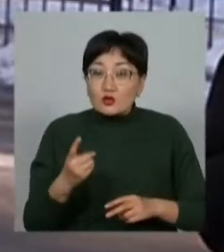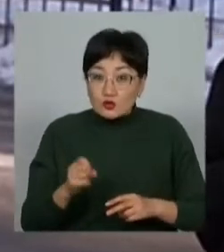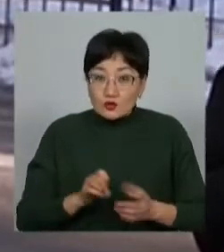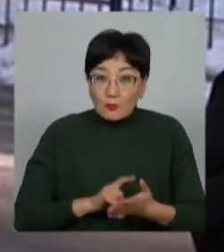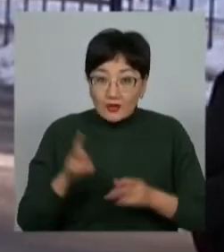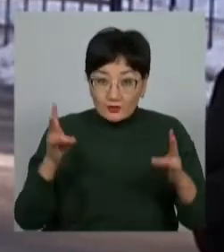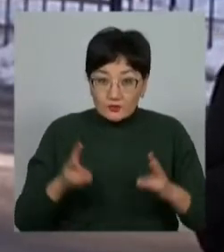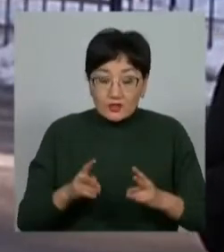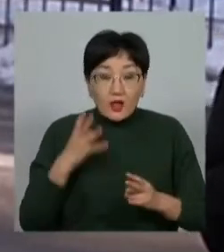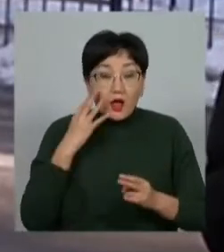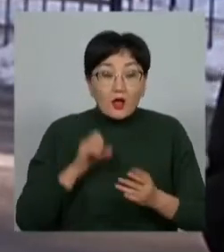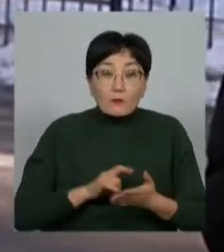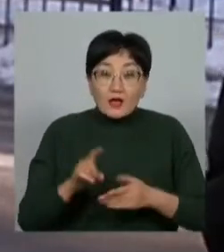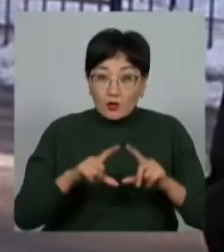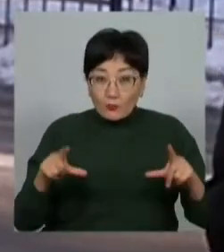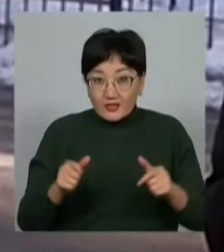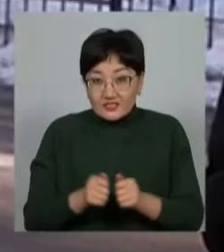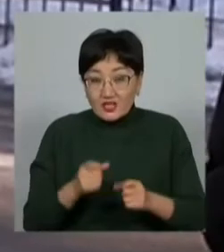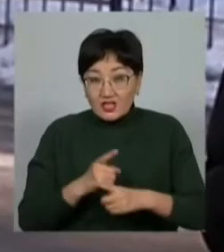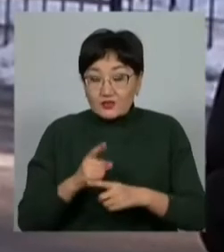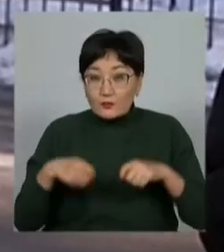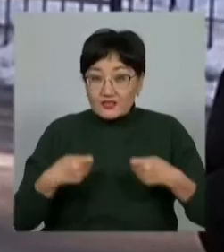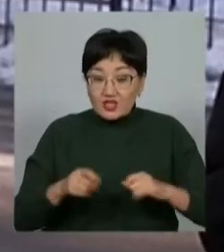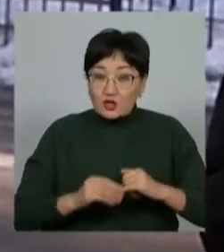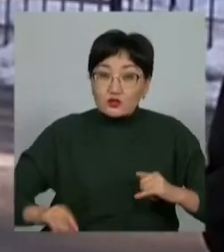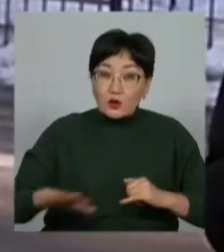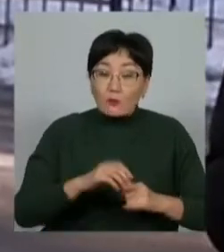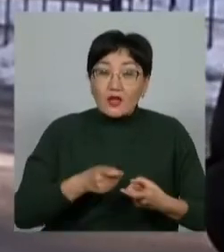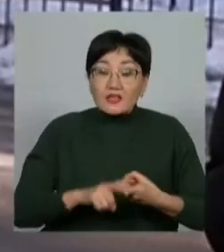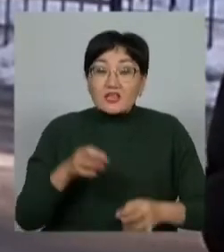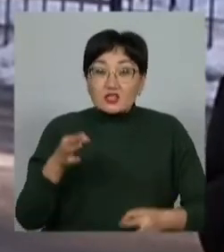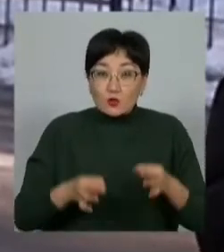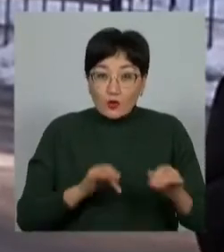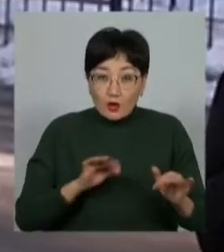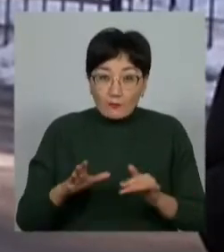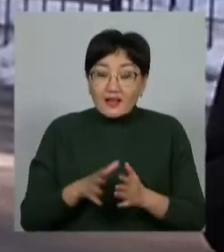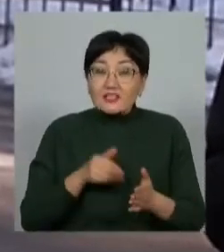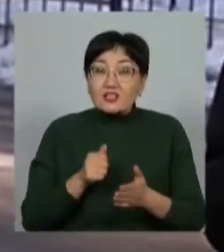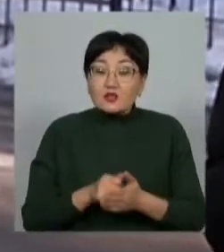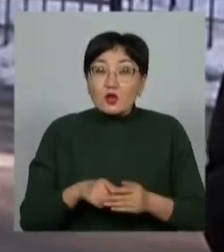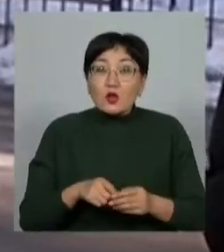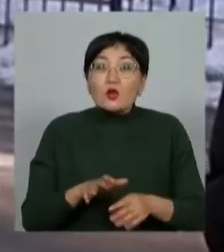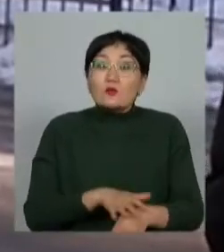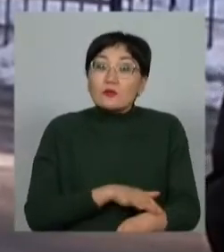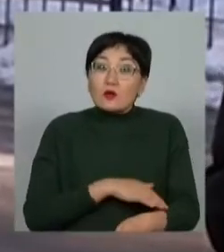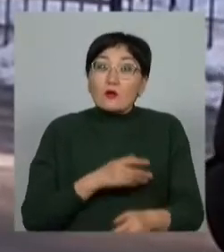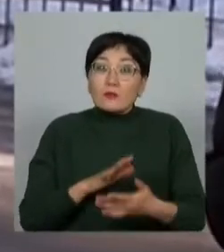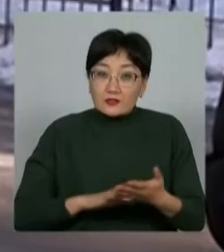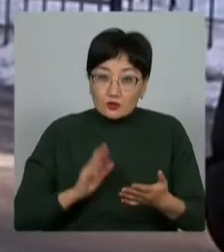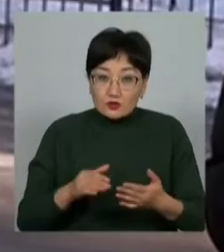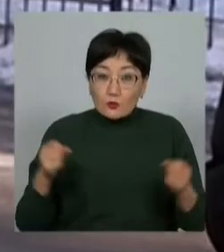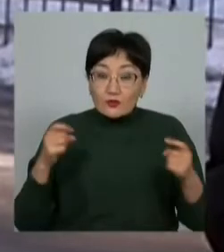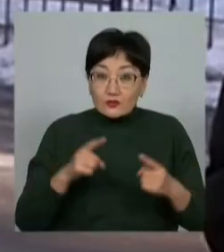ұшырап, Алматы әуежайы маңындағы заңсыз сатылған жерлерге қатысты сот отырысы әлі де ұзаққа созылатын секілді.